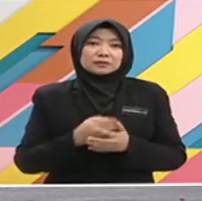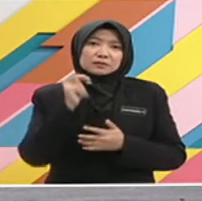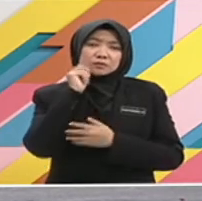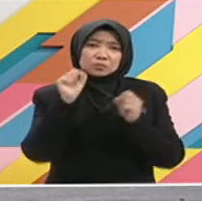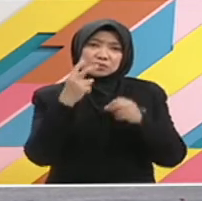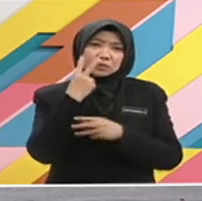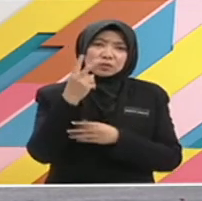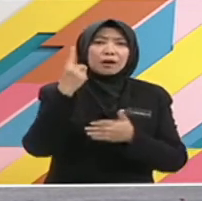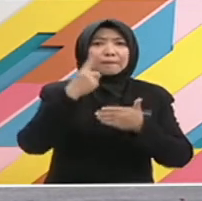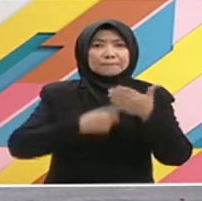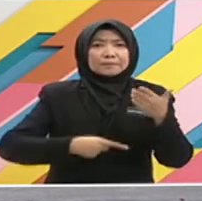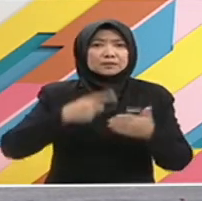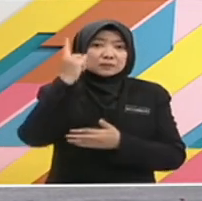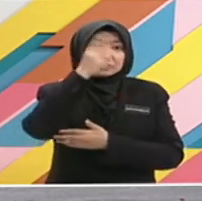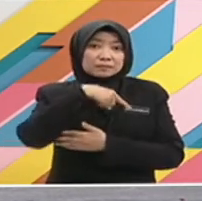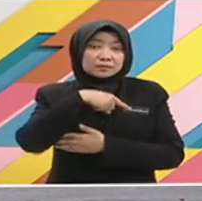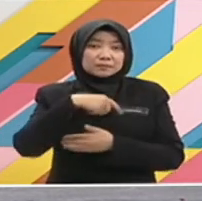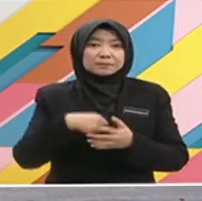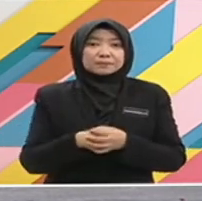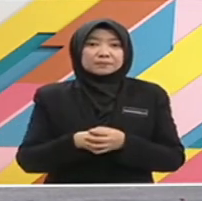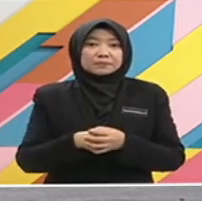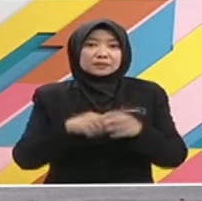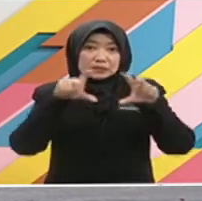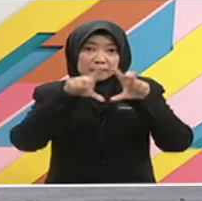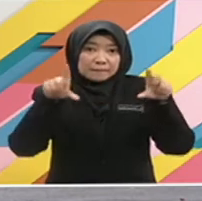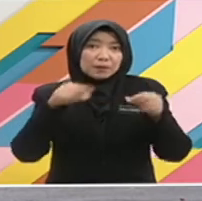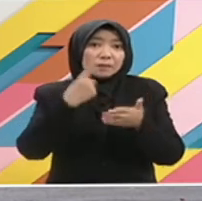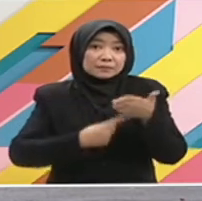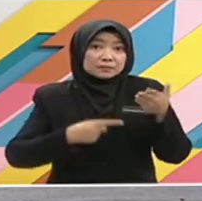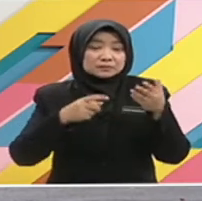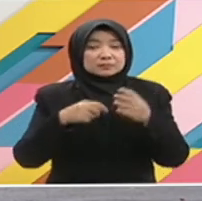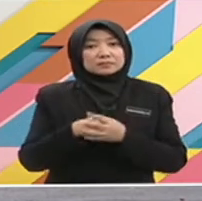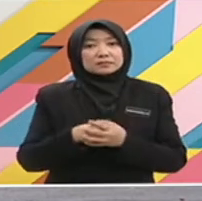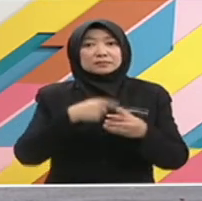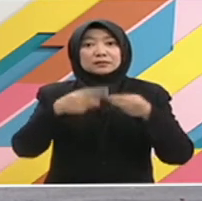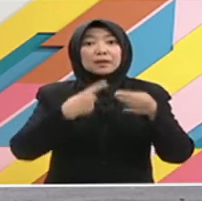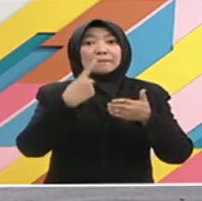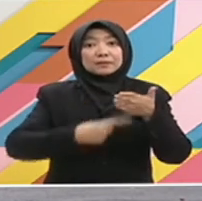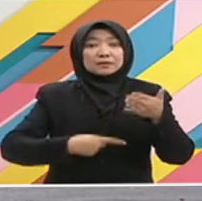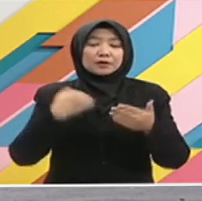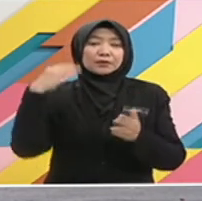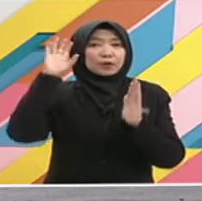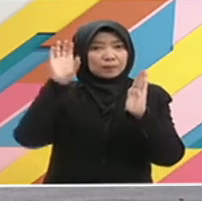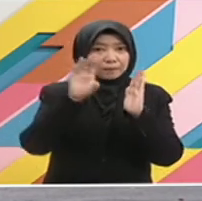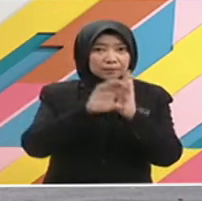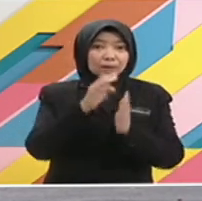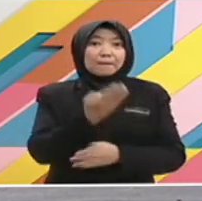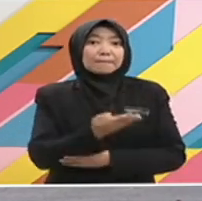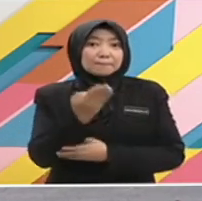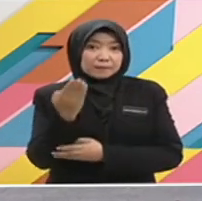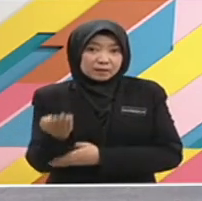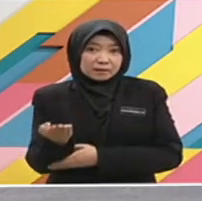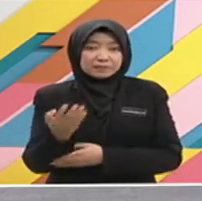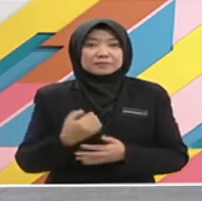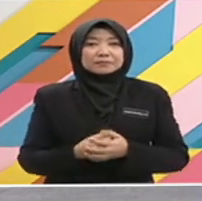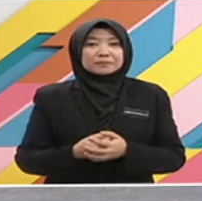yang ada di depan kita ni? Cuba tengok label yang Cikgu letakkan di depan ni. Banyaklah Cikgu, ada gambar, ada barang dan saya ada